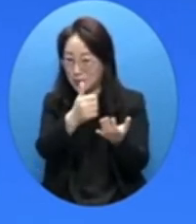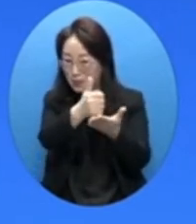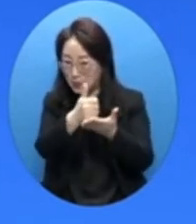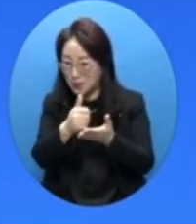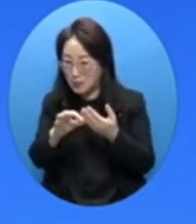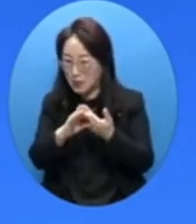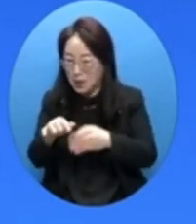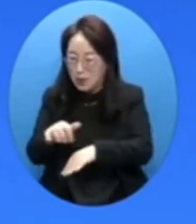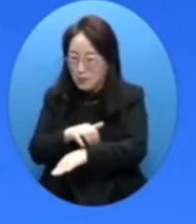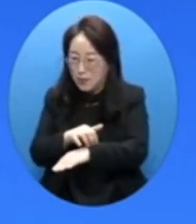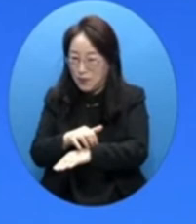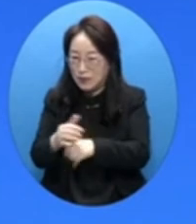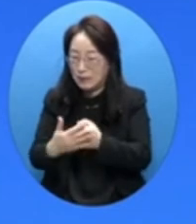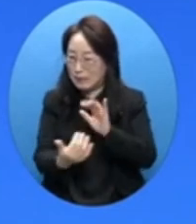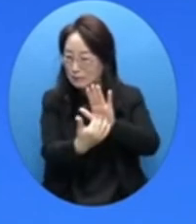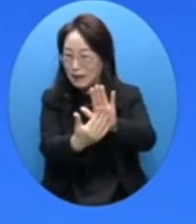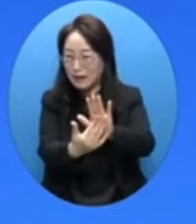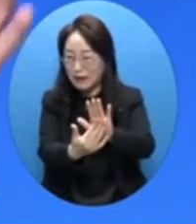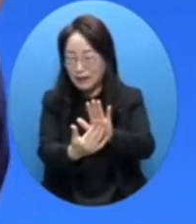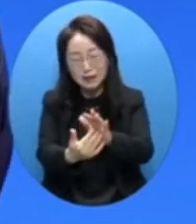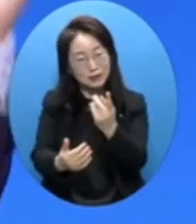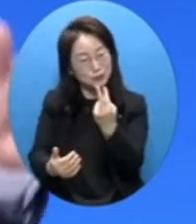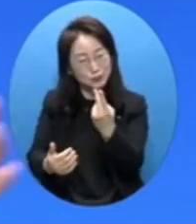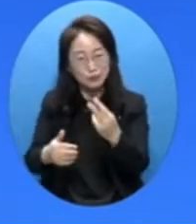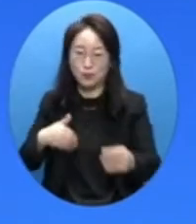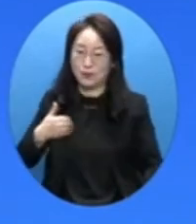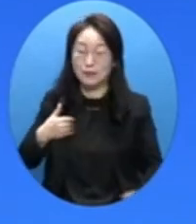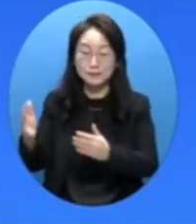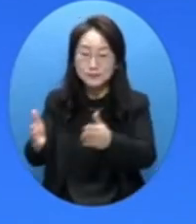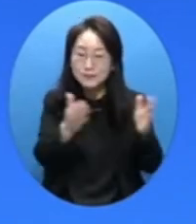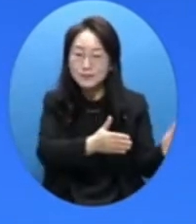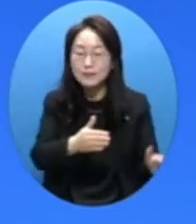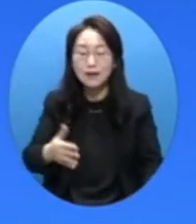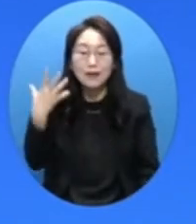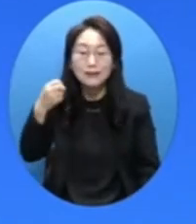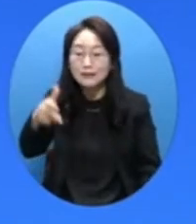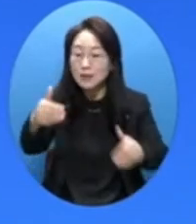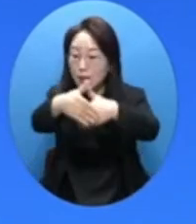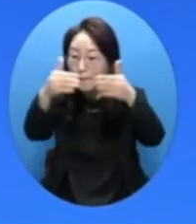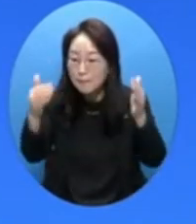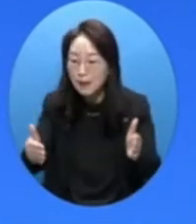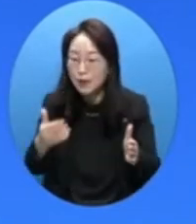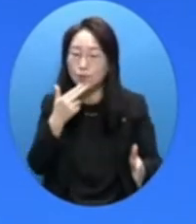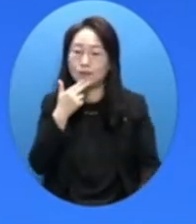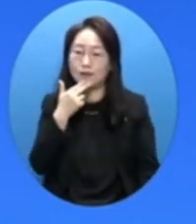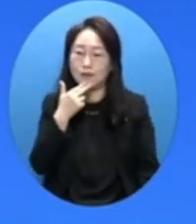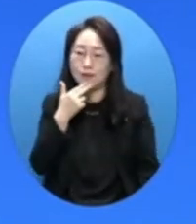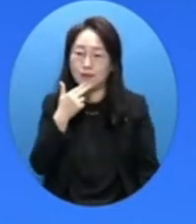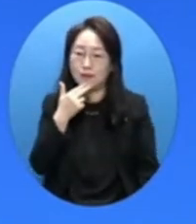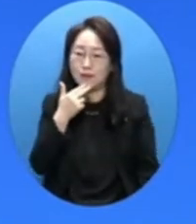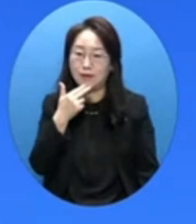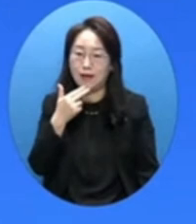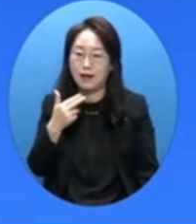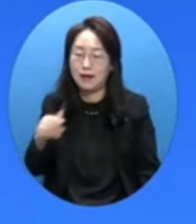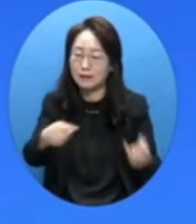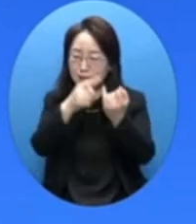여러 가지 불편을 받지 않았는지 그건 모르겠습니다 어쨌든 여관에 방이 없었기 때문에